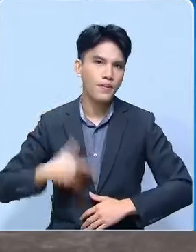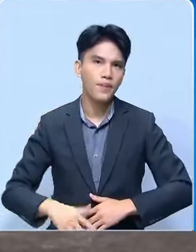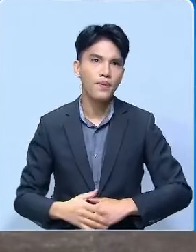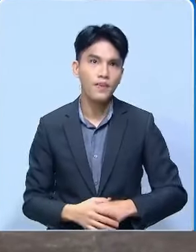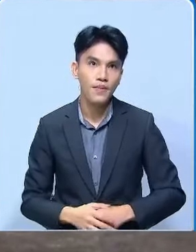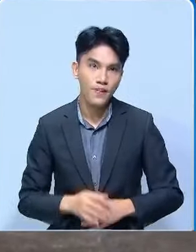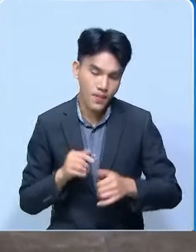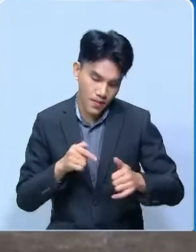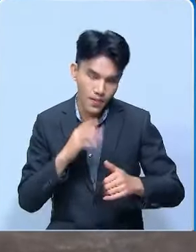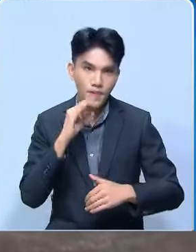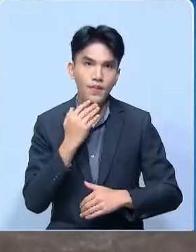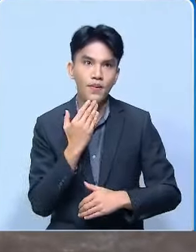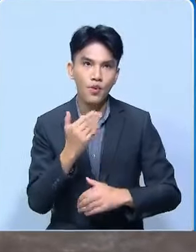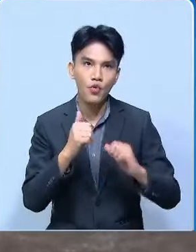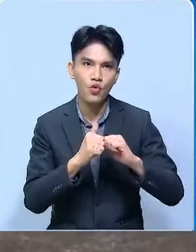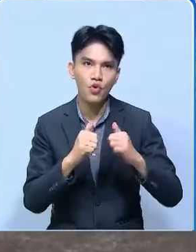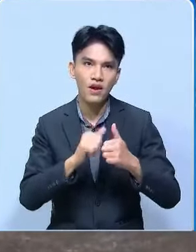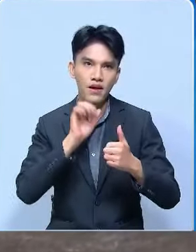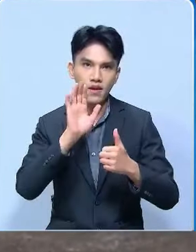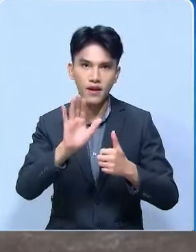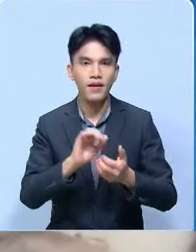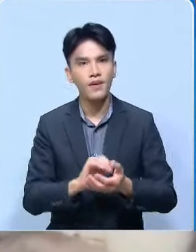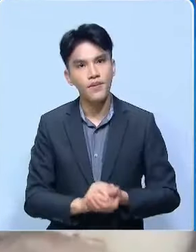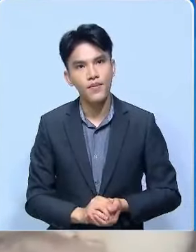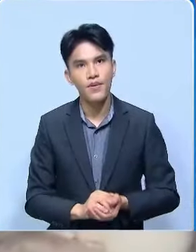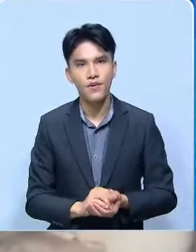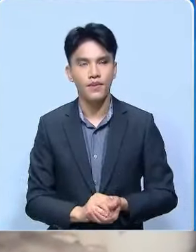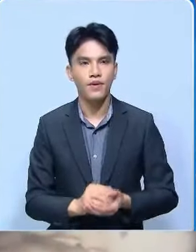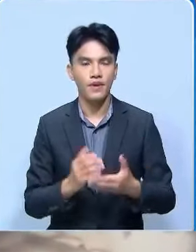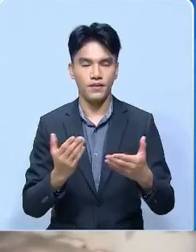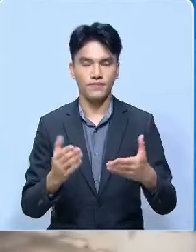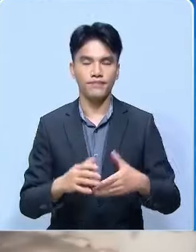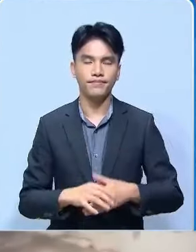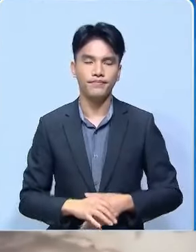ขู่มาตลอดว่าอย่ามายุ่งก็ปรากฏว่าคราวนี้ไม่ขู่แล้วล่ะ